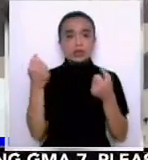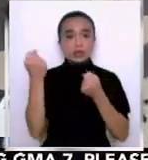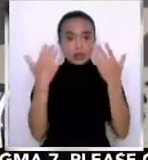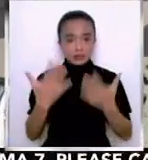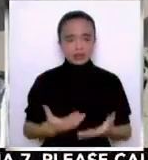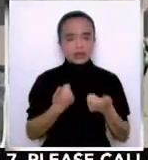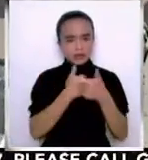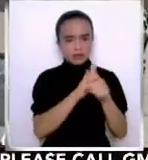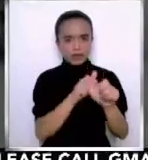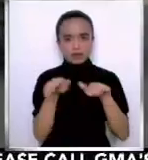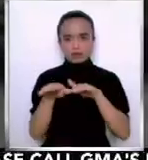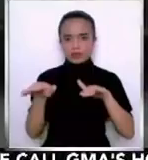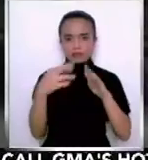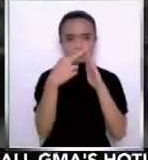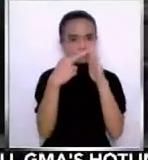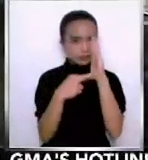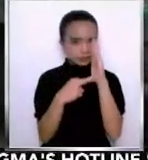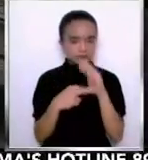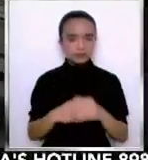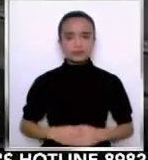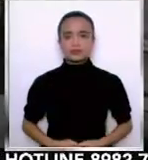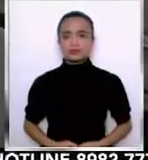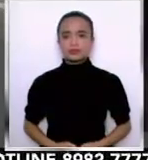Mayrina, Nakatutok, 24 Horas.